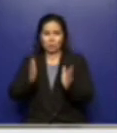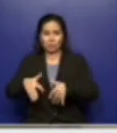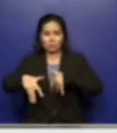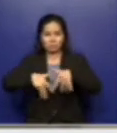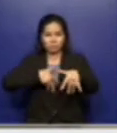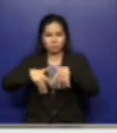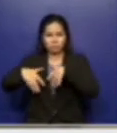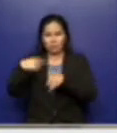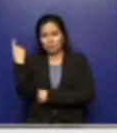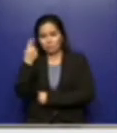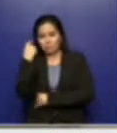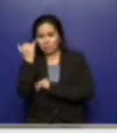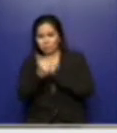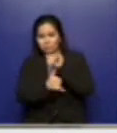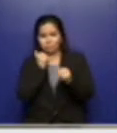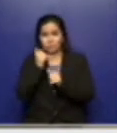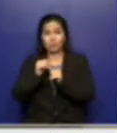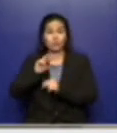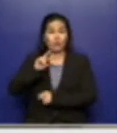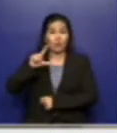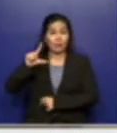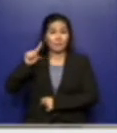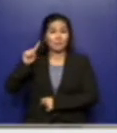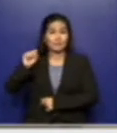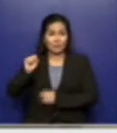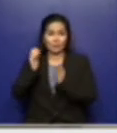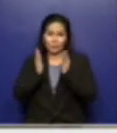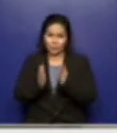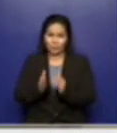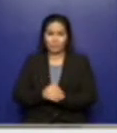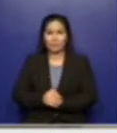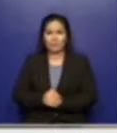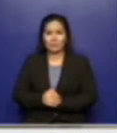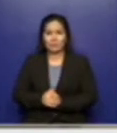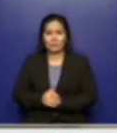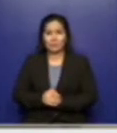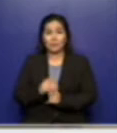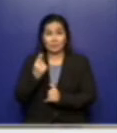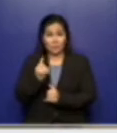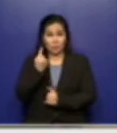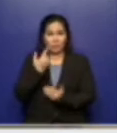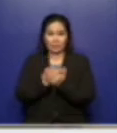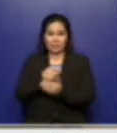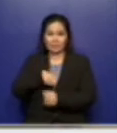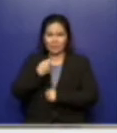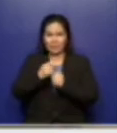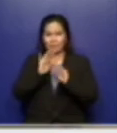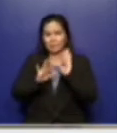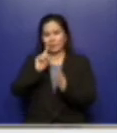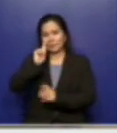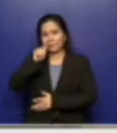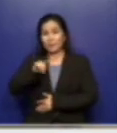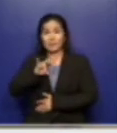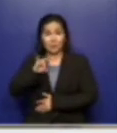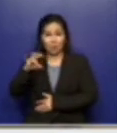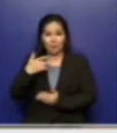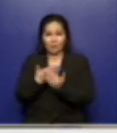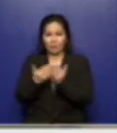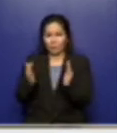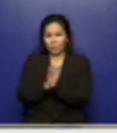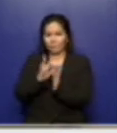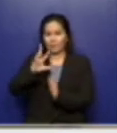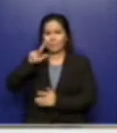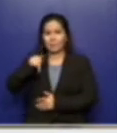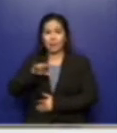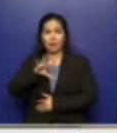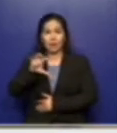มีนักท่องเที่ยวไปมุกดาหารนี่ประมาณ2ล้าน 100,000 คนเฉลี่ยต่อหัวละ 1,700 บาทมีมูลค่า